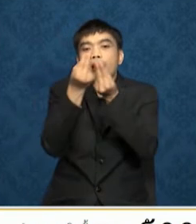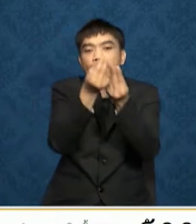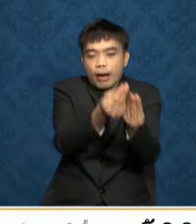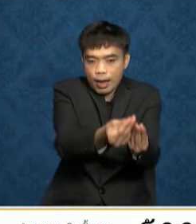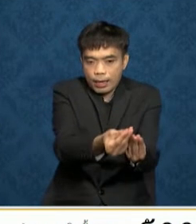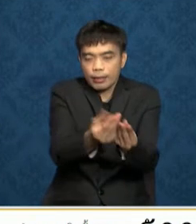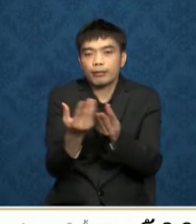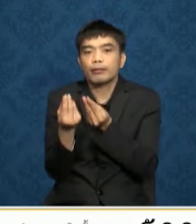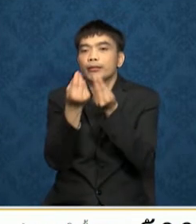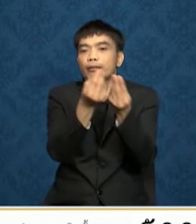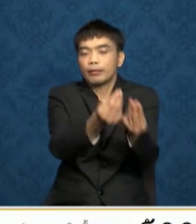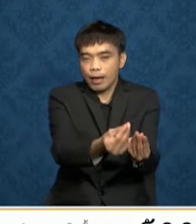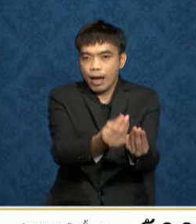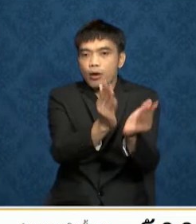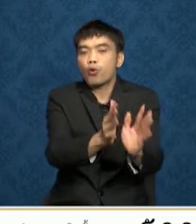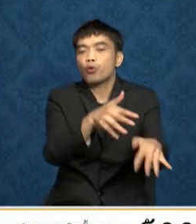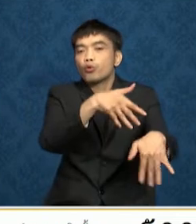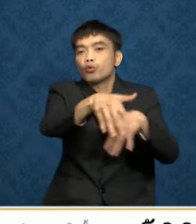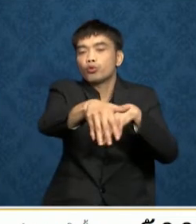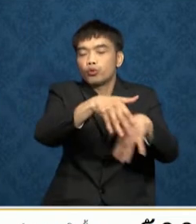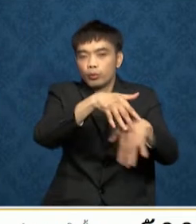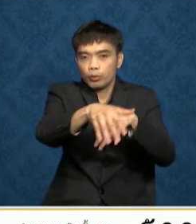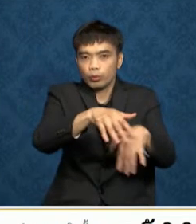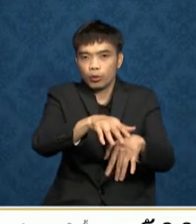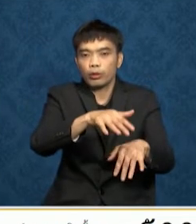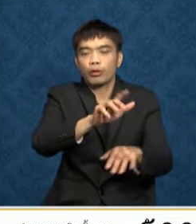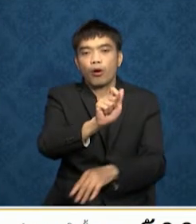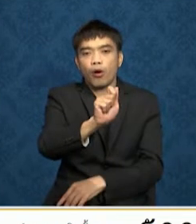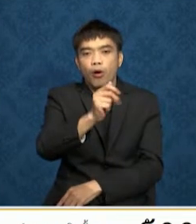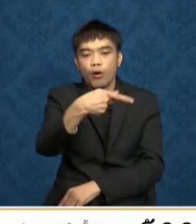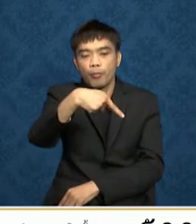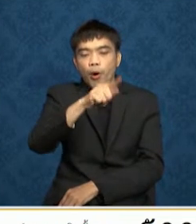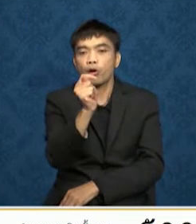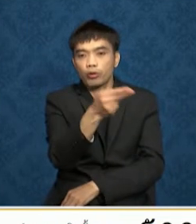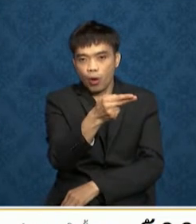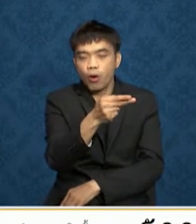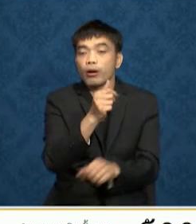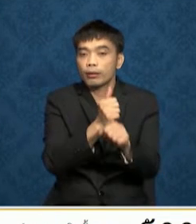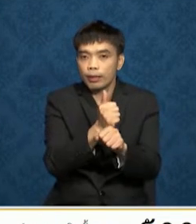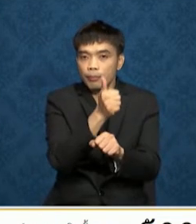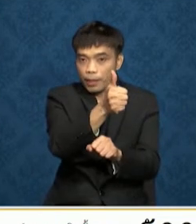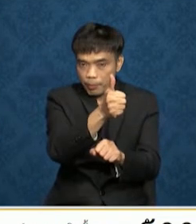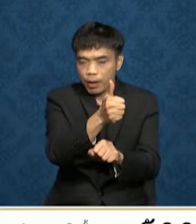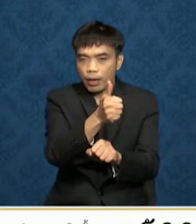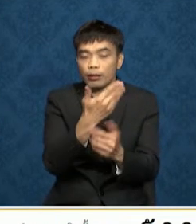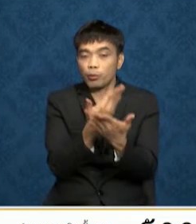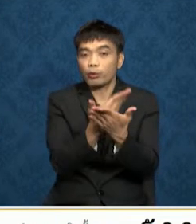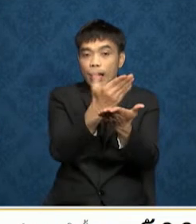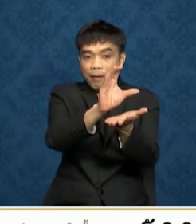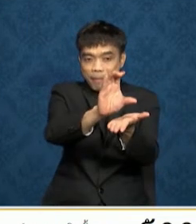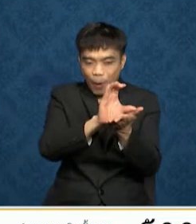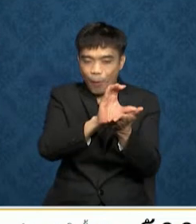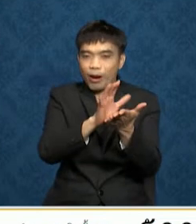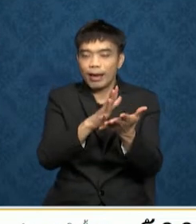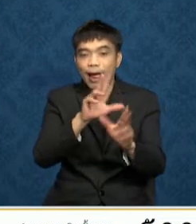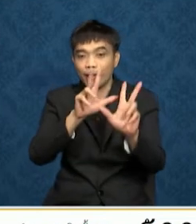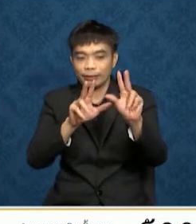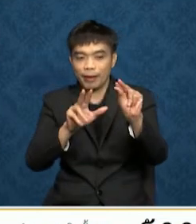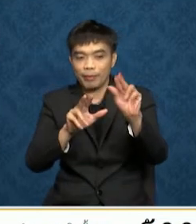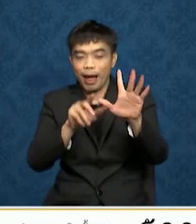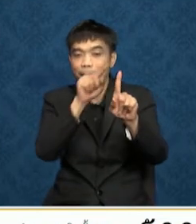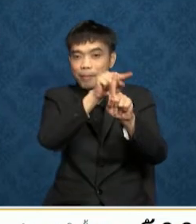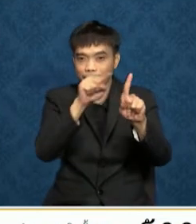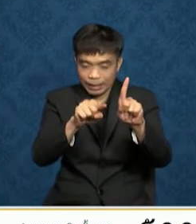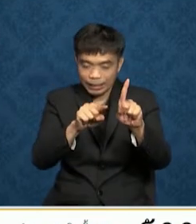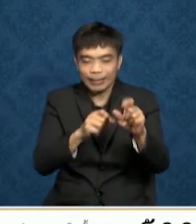นายกถ้าท่านให้เา้ามาอีก 170,000ล้านเนี่ยครับเาจะได้มีงบประมาณ 35%เขาจะได้พัฒนา